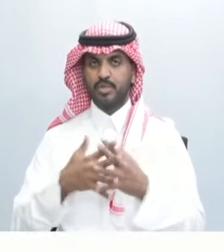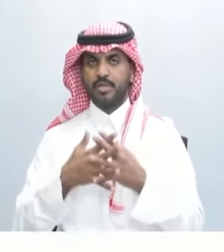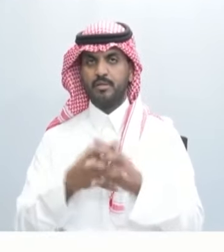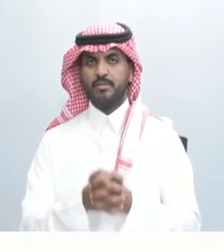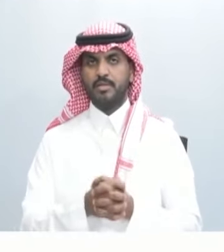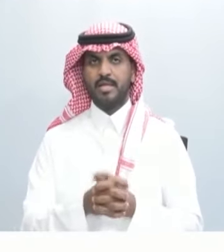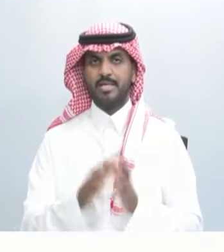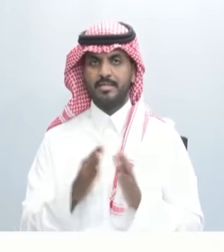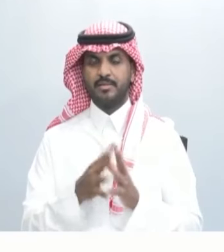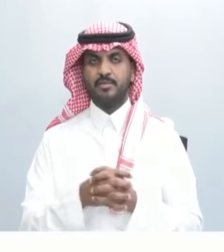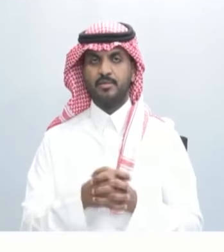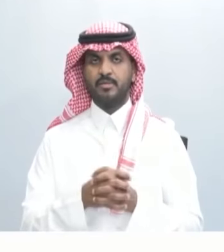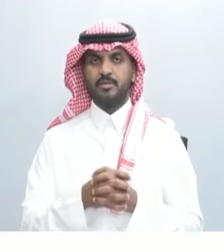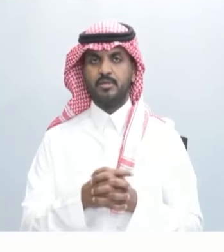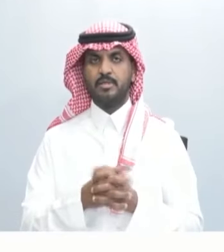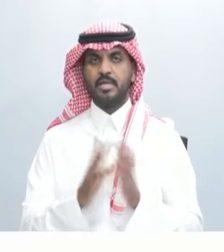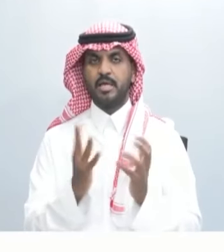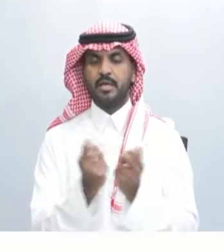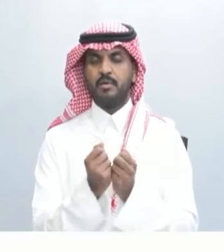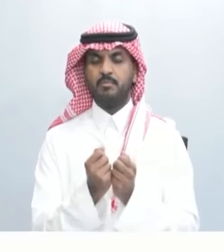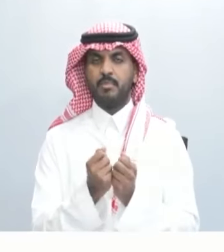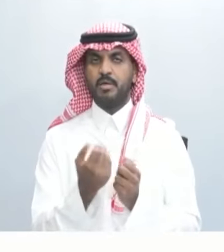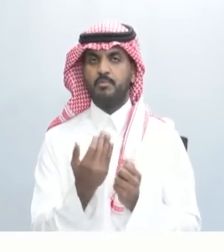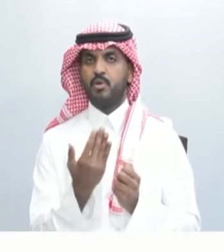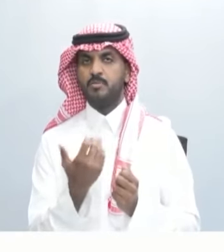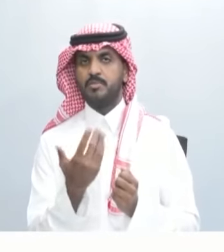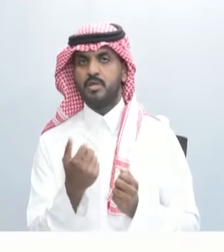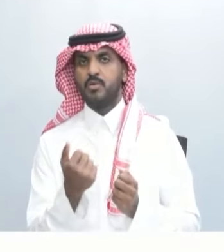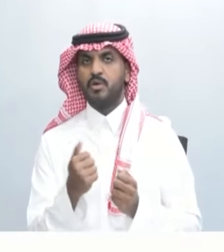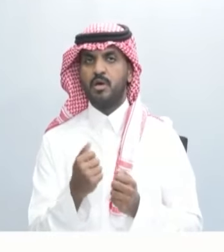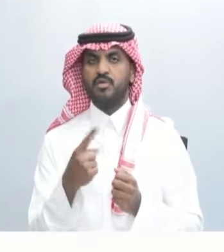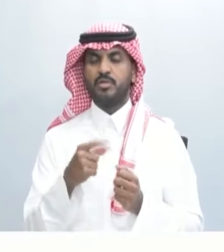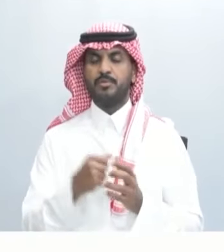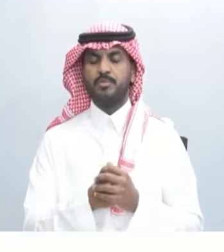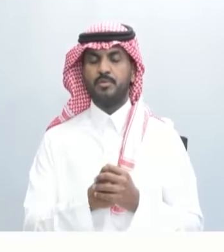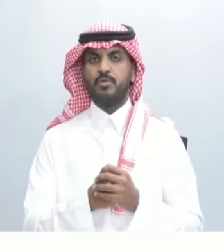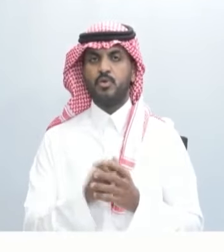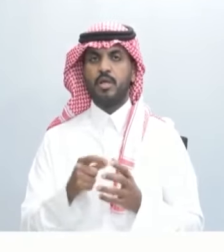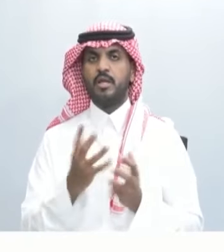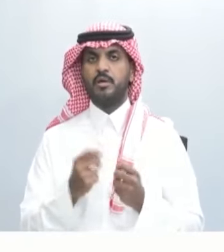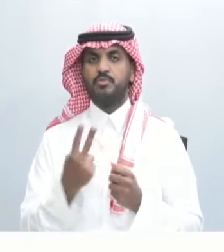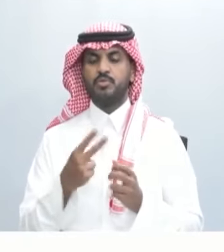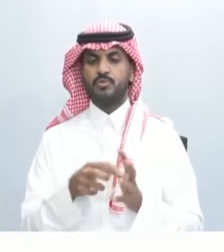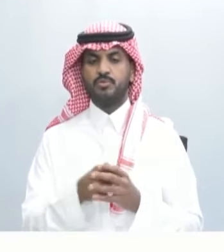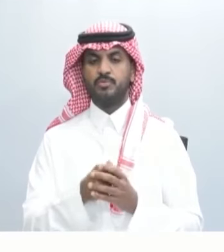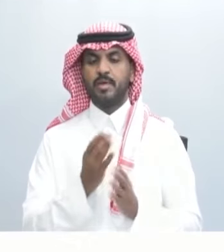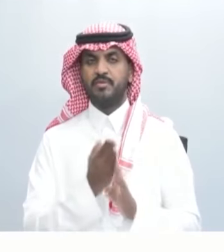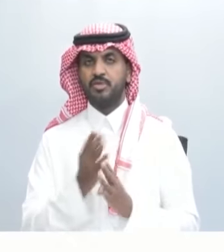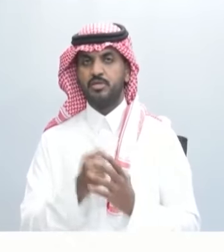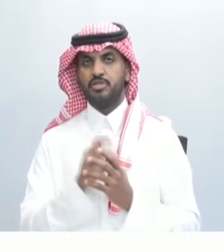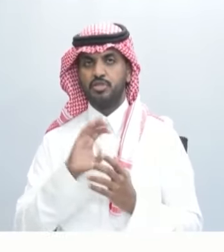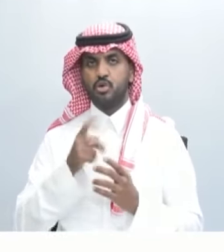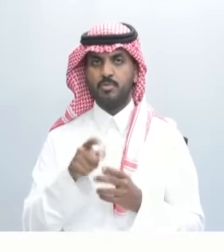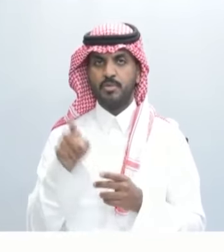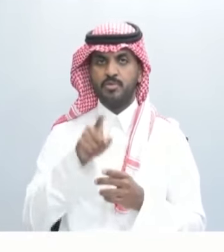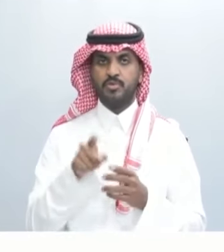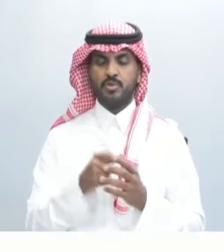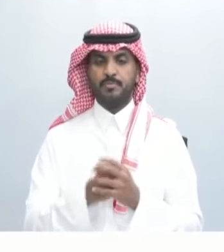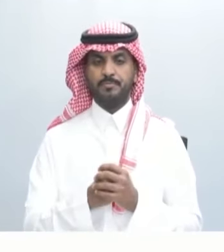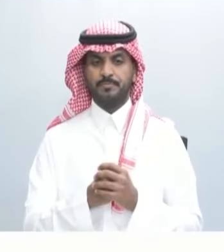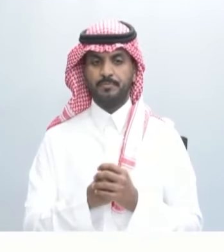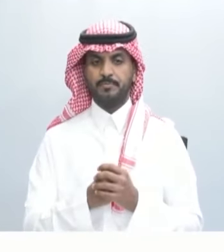الاصغر للاعداد اربعه وخمسه وعشره هو العدد عشرون اذا بهذا الشكل نكون اجبنا على